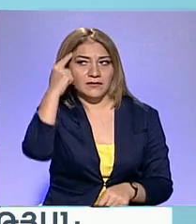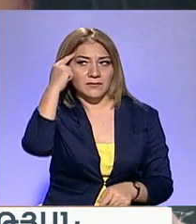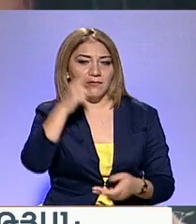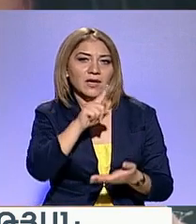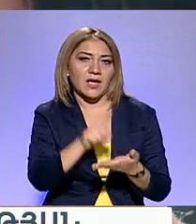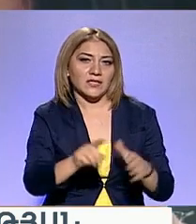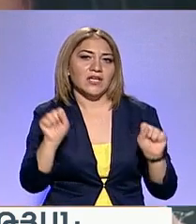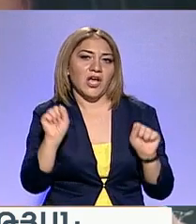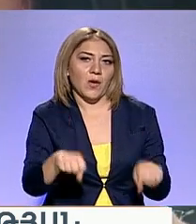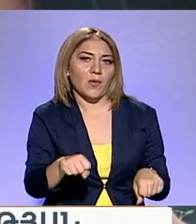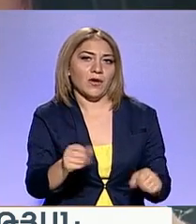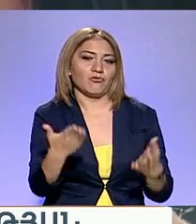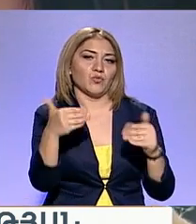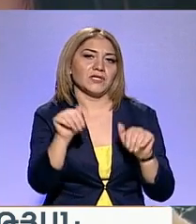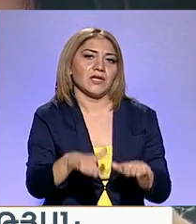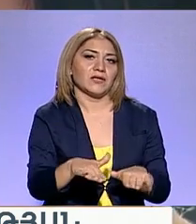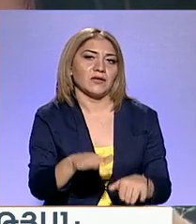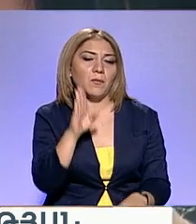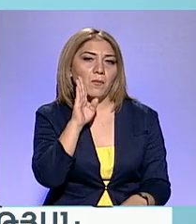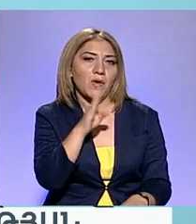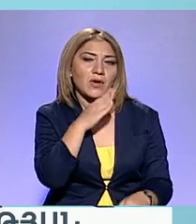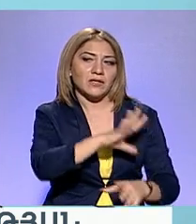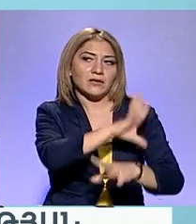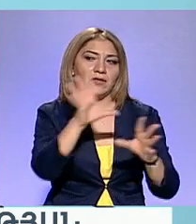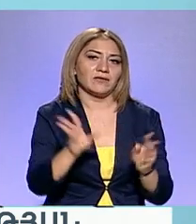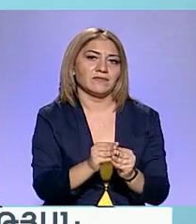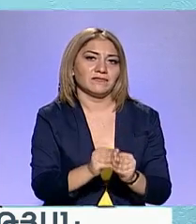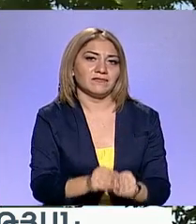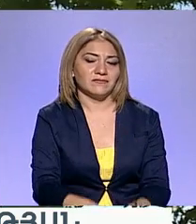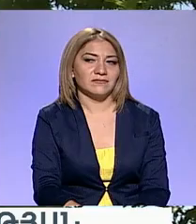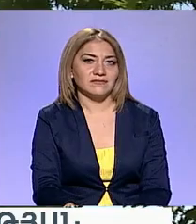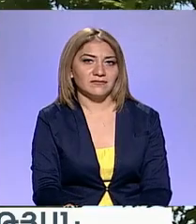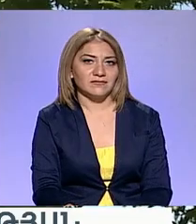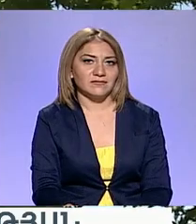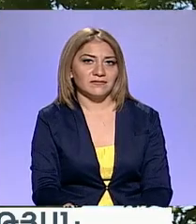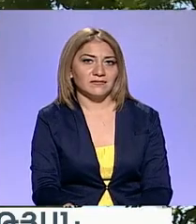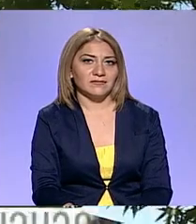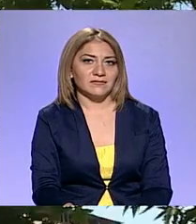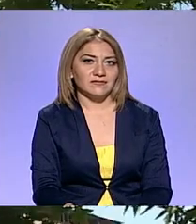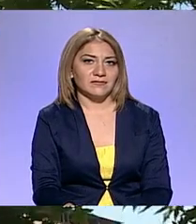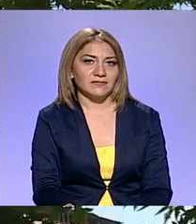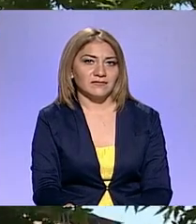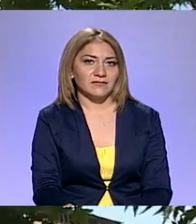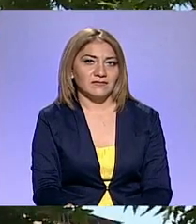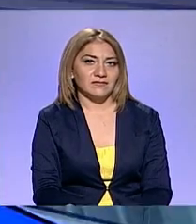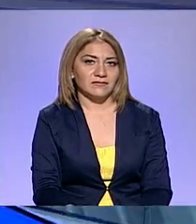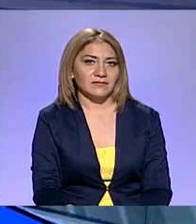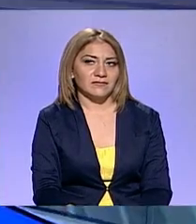հարցը կկարողանանք լուծել մայրերով, չէ՞։ Լիլիթ Հարությունյան, Հակոբ Թումանյան, Լուրեր։